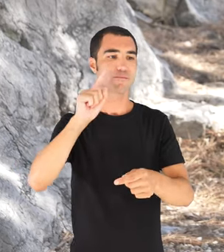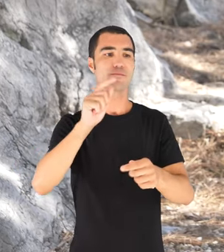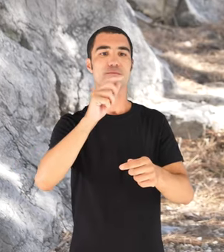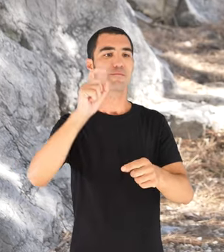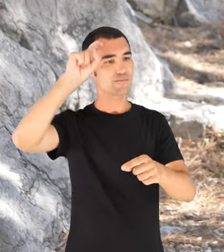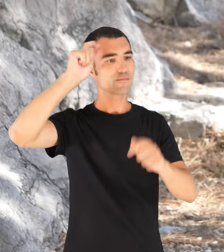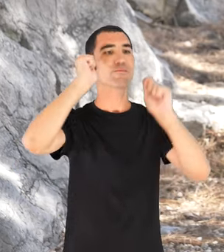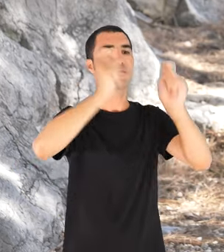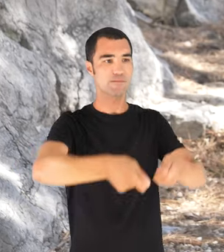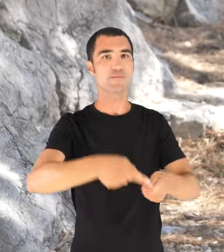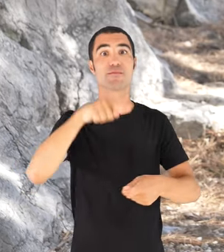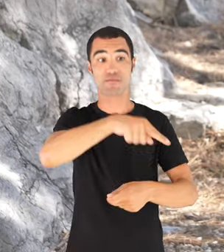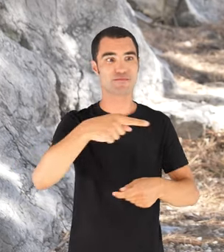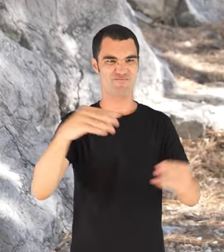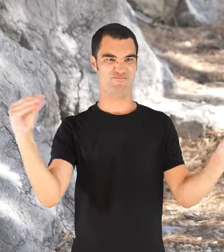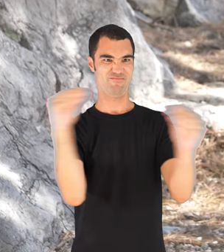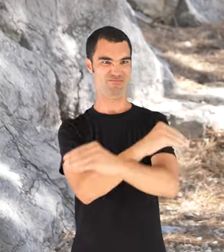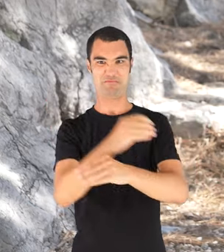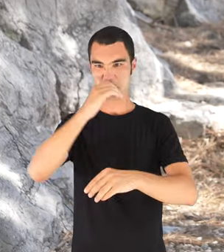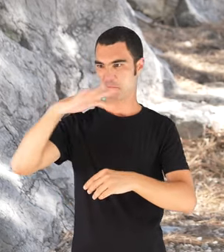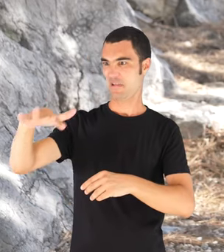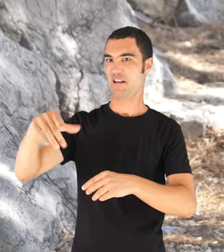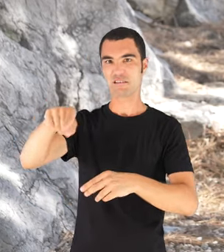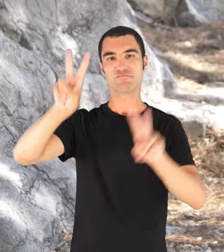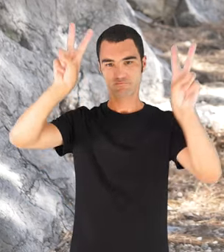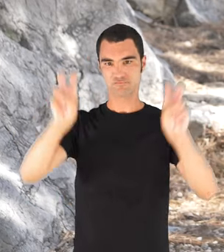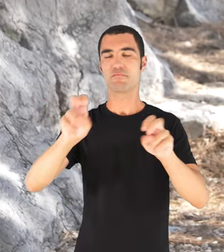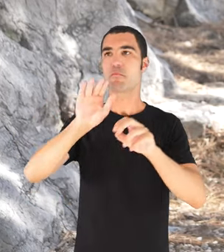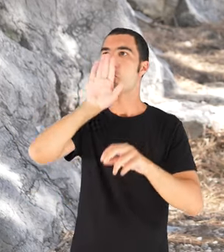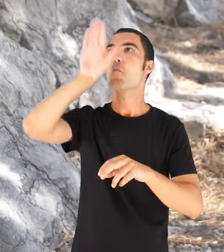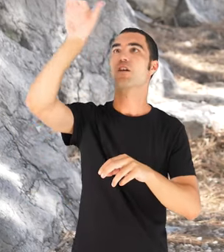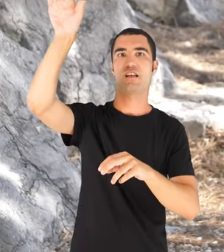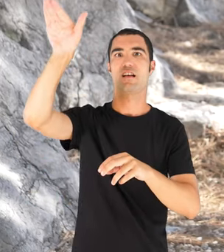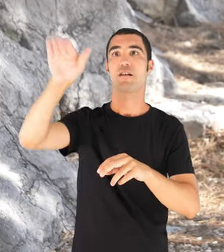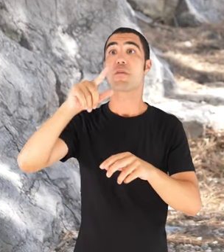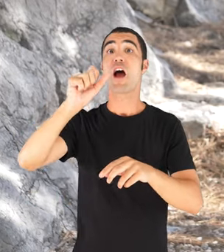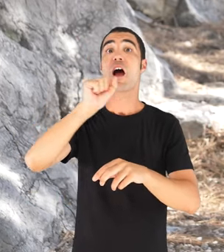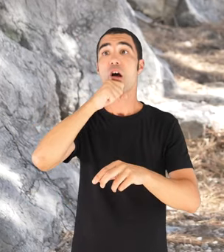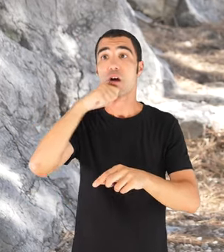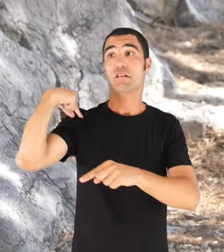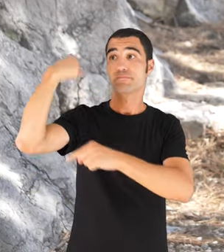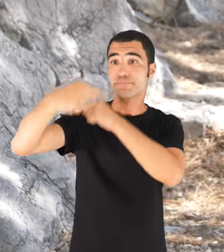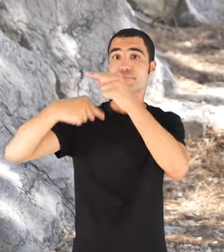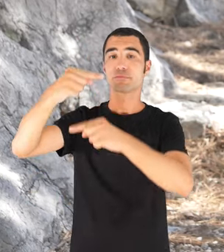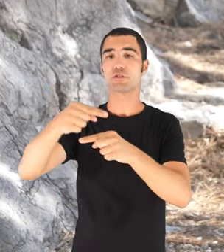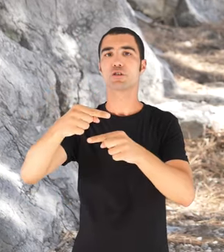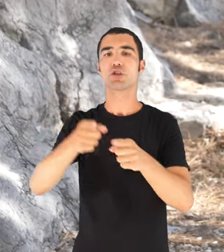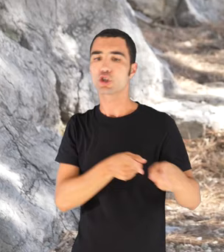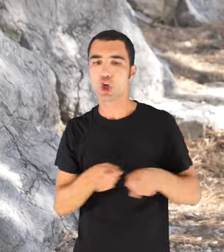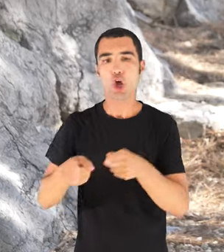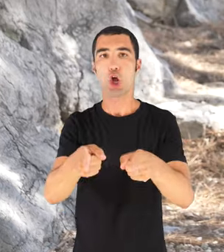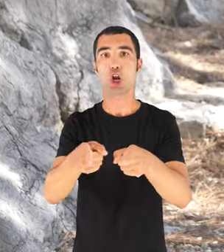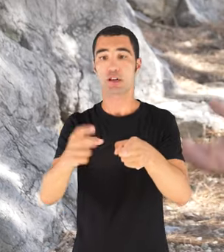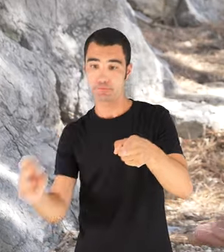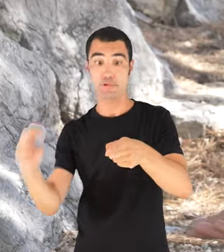que ja vos ho dic, no té res que veure amb la mà, és més de muntanya, era perquè un repredí meu va passar un torrent i va ser